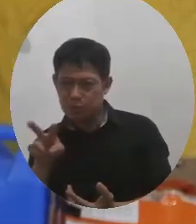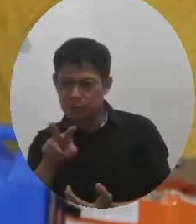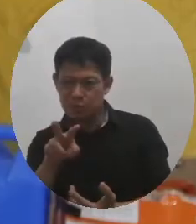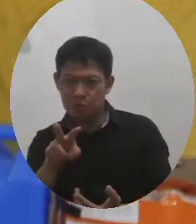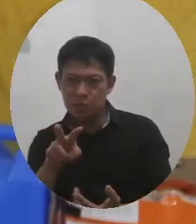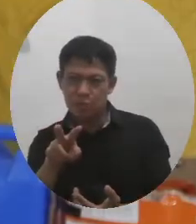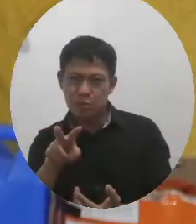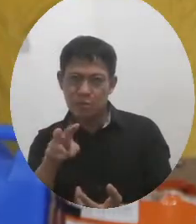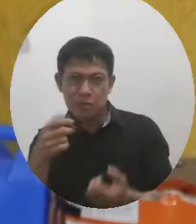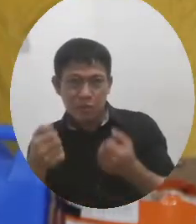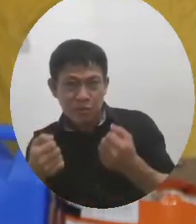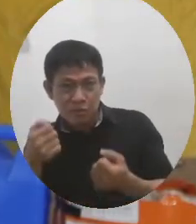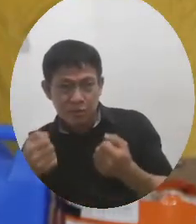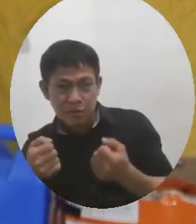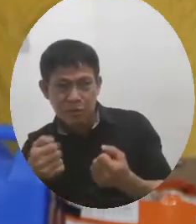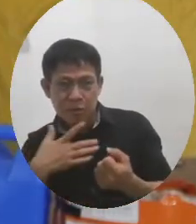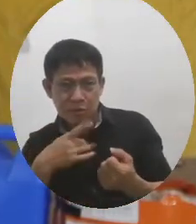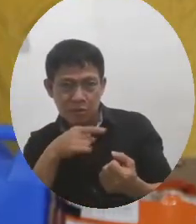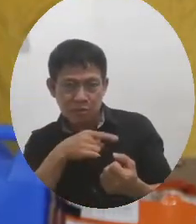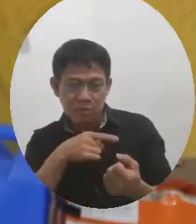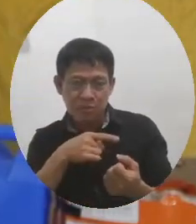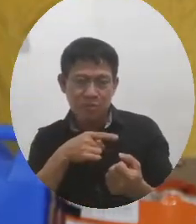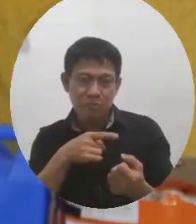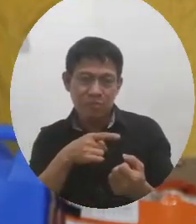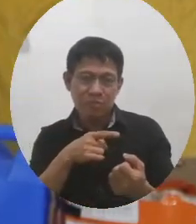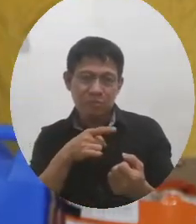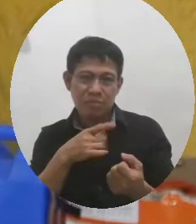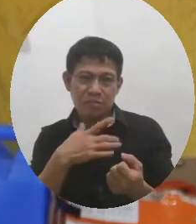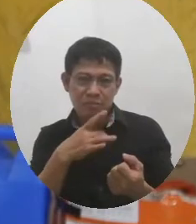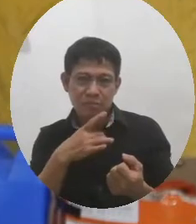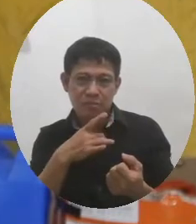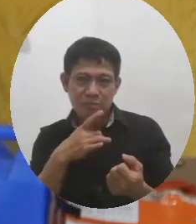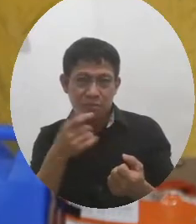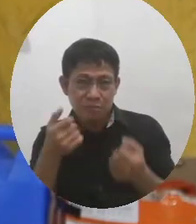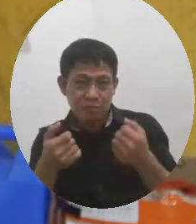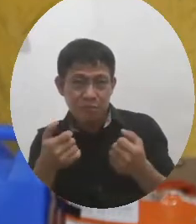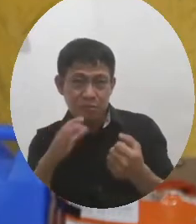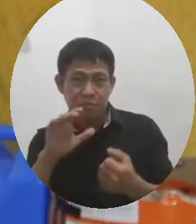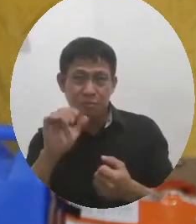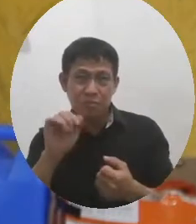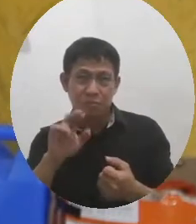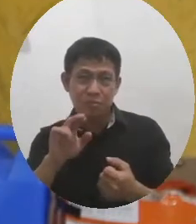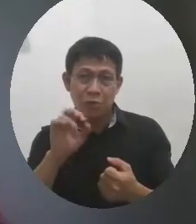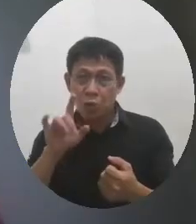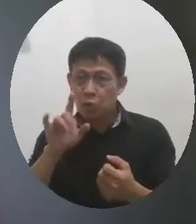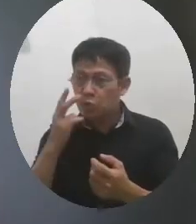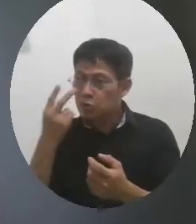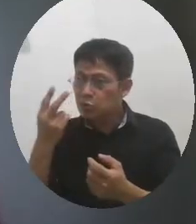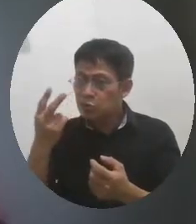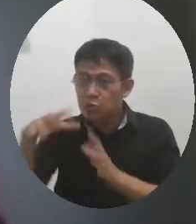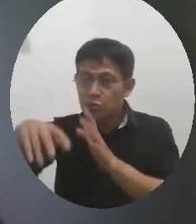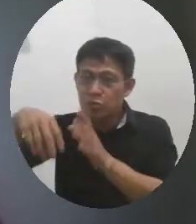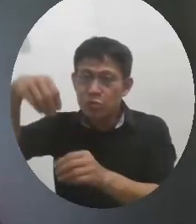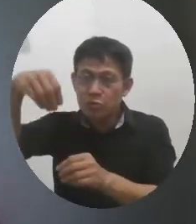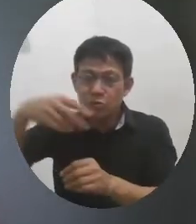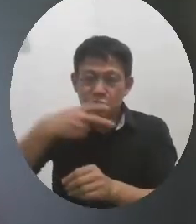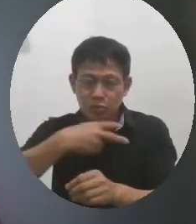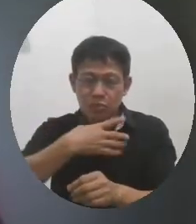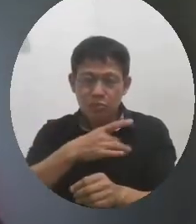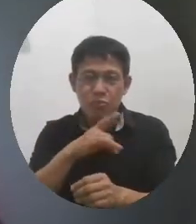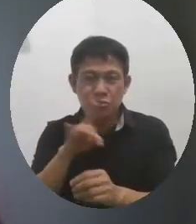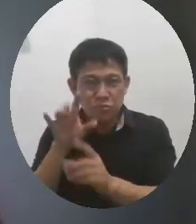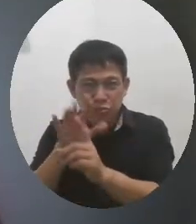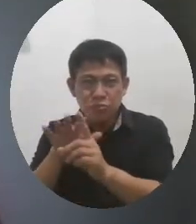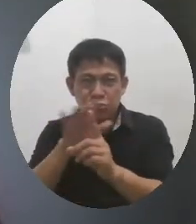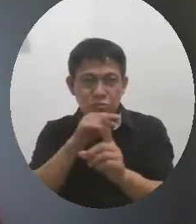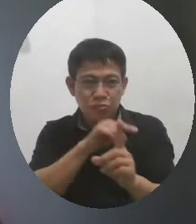Makikita namin gusto niya nagdadrive din. Gusto niya sa, ano eh, laging nasa labas. Marami na tayo